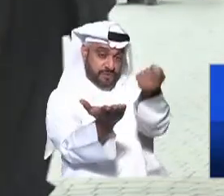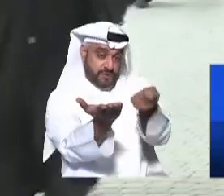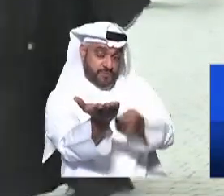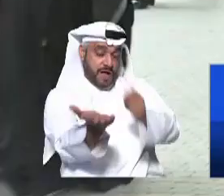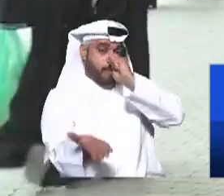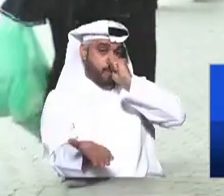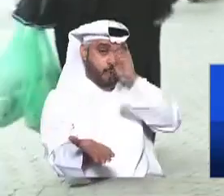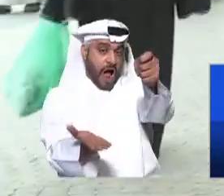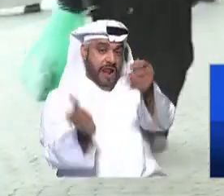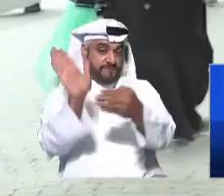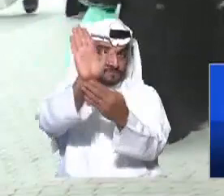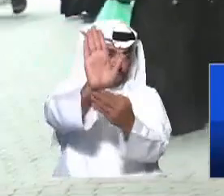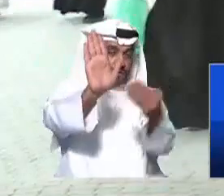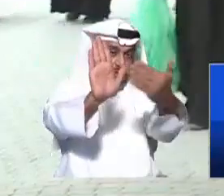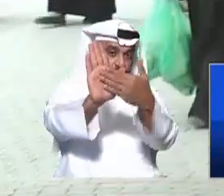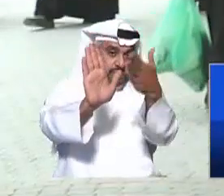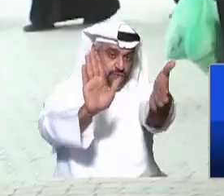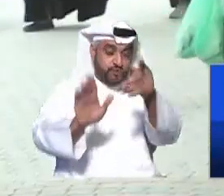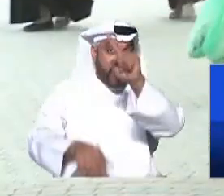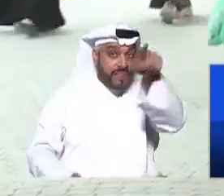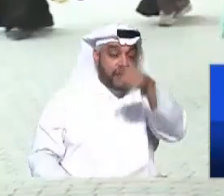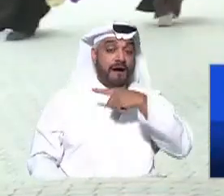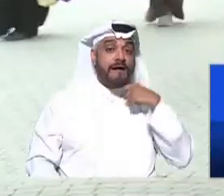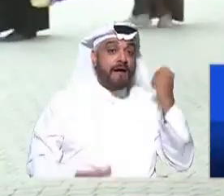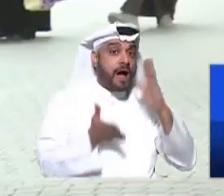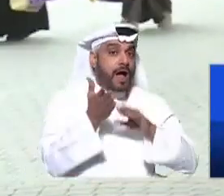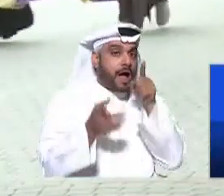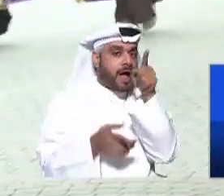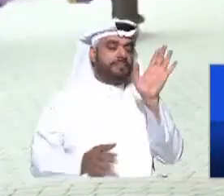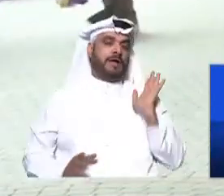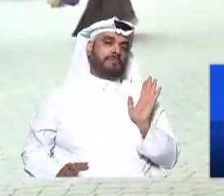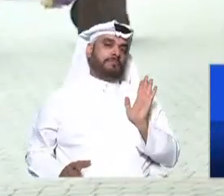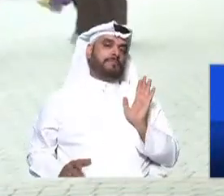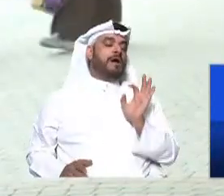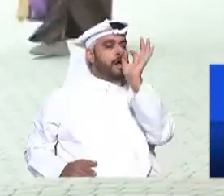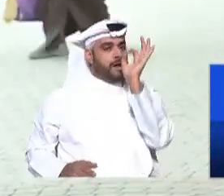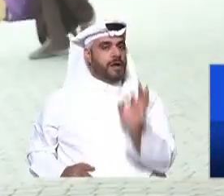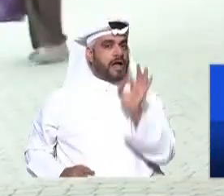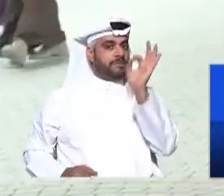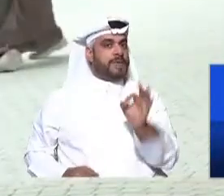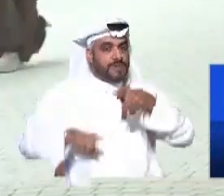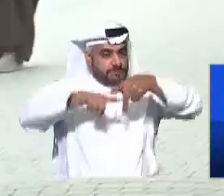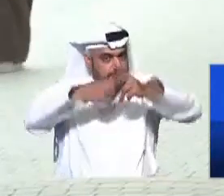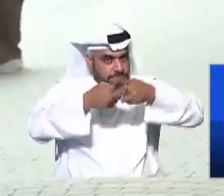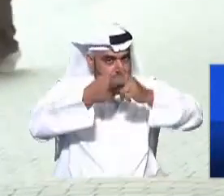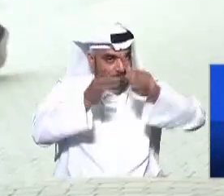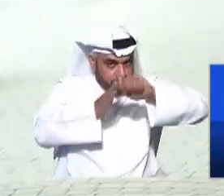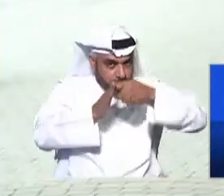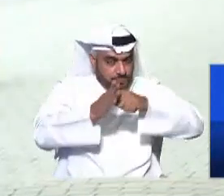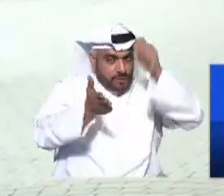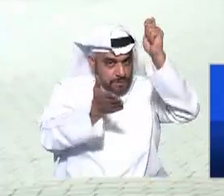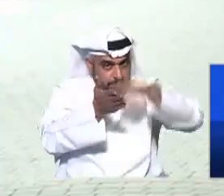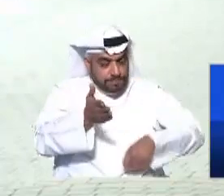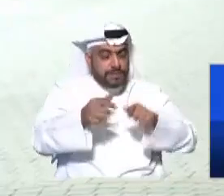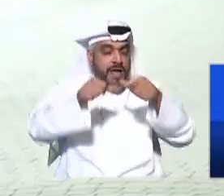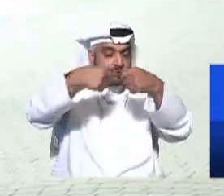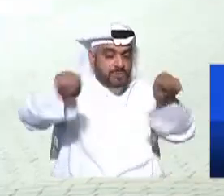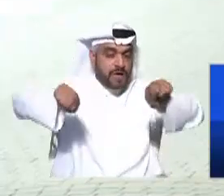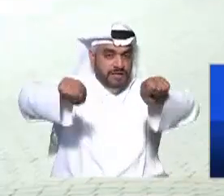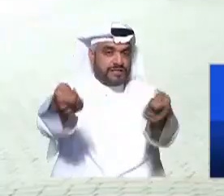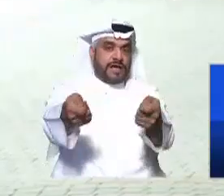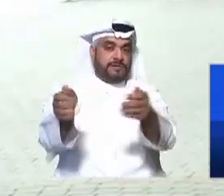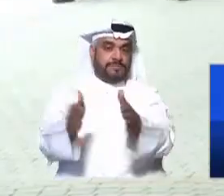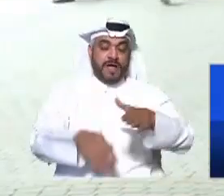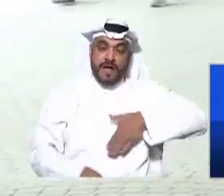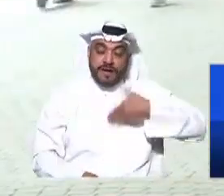وبعض المنشآت اللي ذات الخطورة العالية كان لها قلق إداري، أصدرنا فيها قرار قلق إداري.